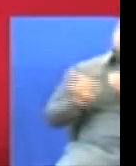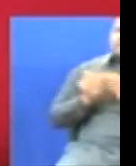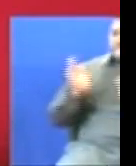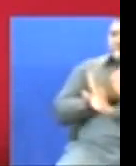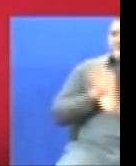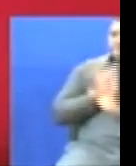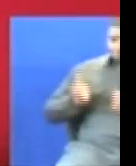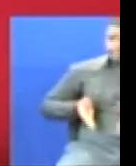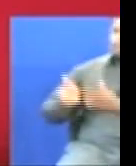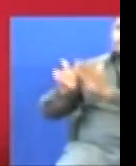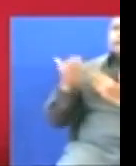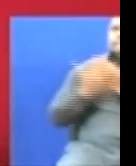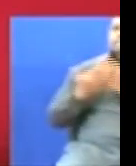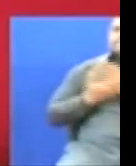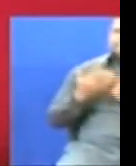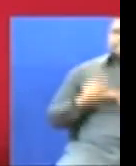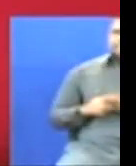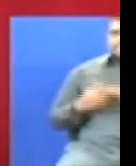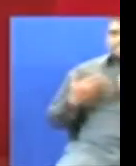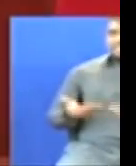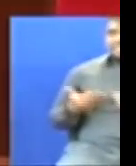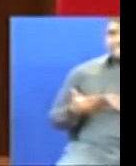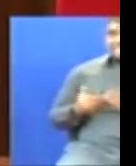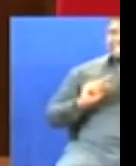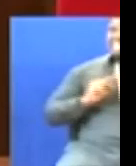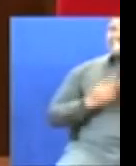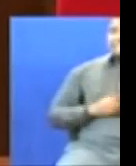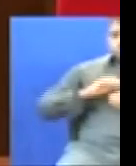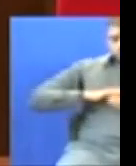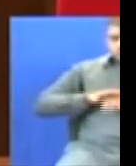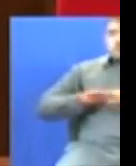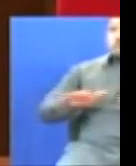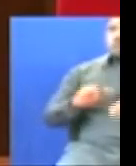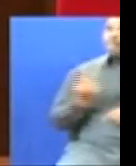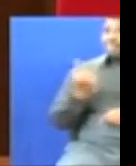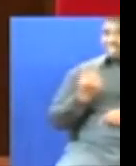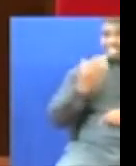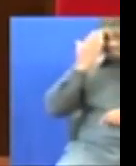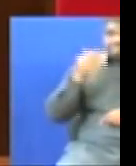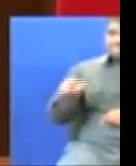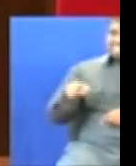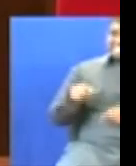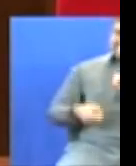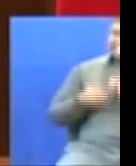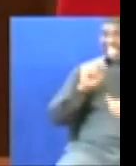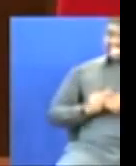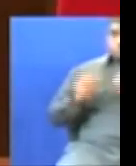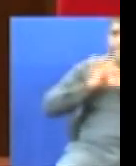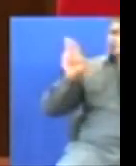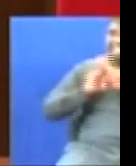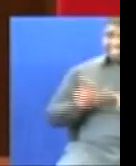nchini. Sasa kigezo isiwe tu corona peke yake. Najua corona ni janga la kimataifa ambalo